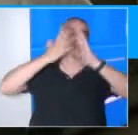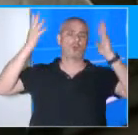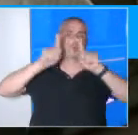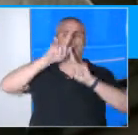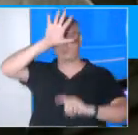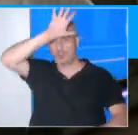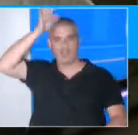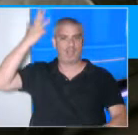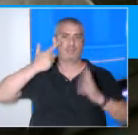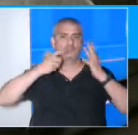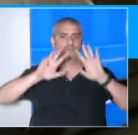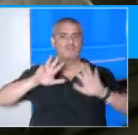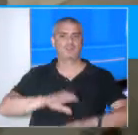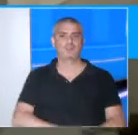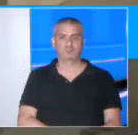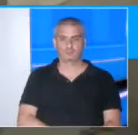באיראן ב-79.